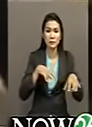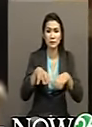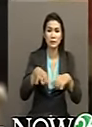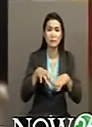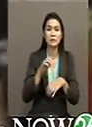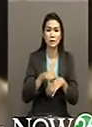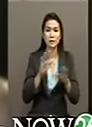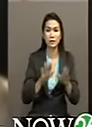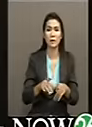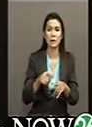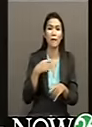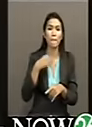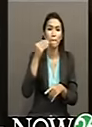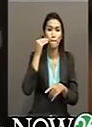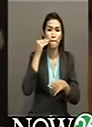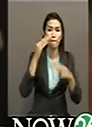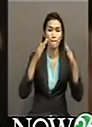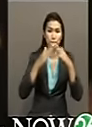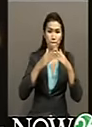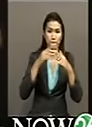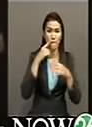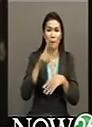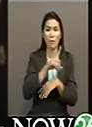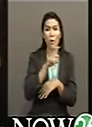ธีในครั้งนี้นะครับจัดขึ้นที่บ้านเลขที่